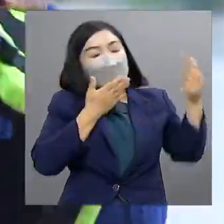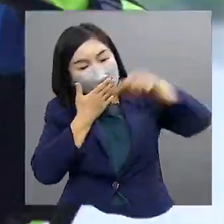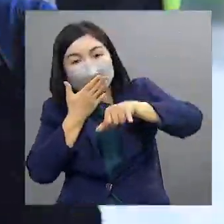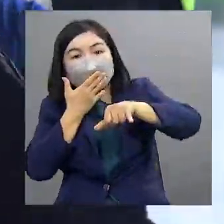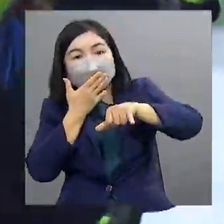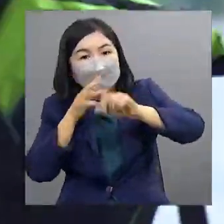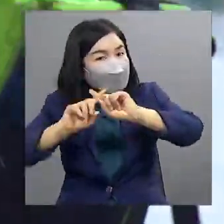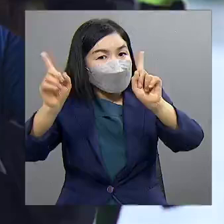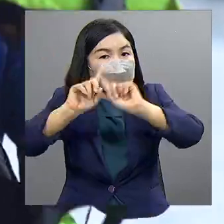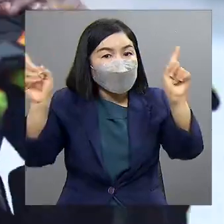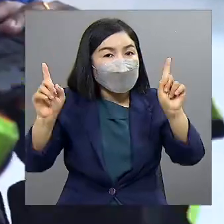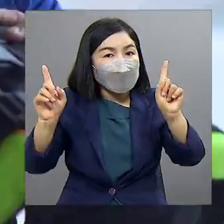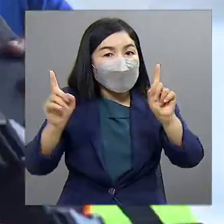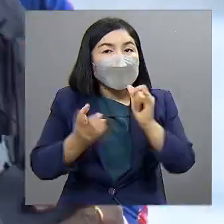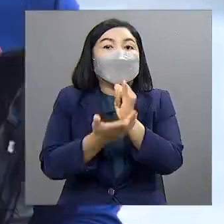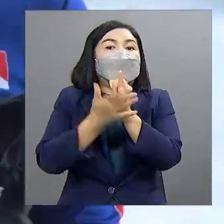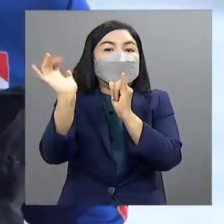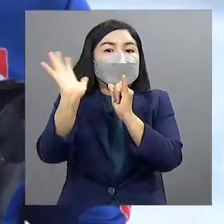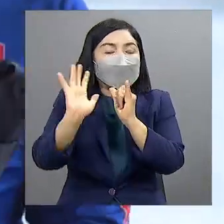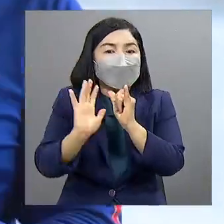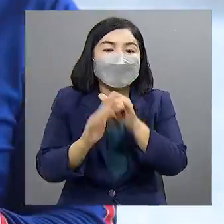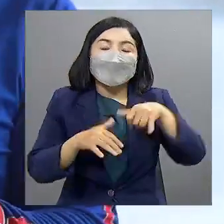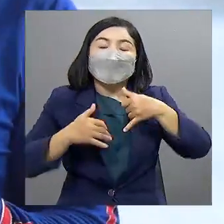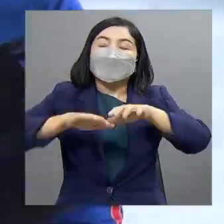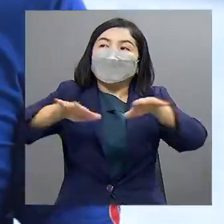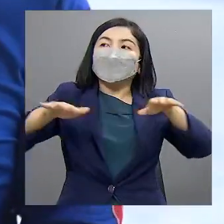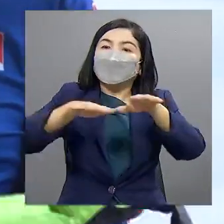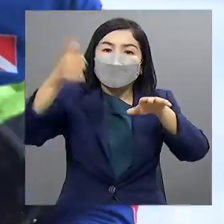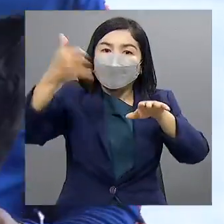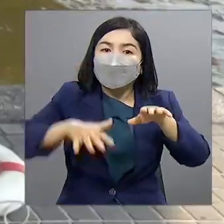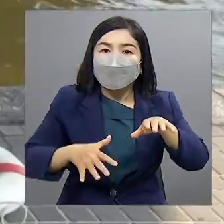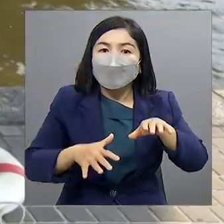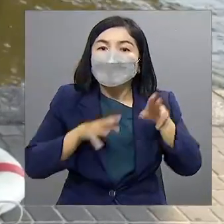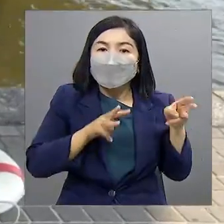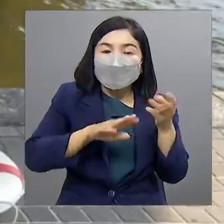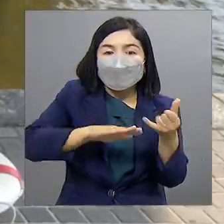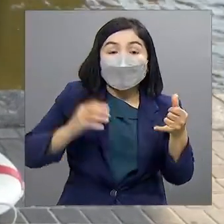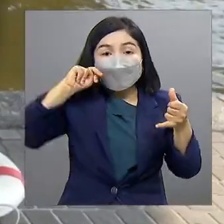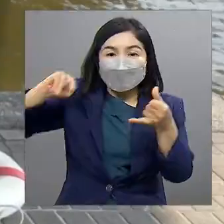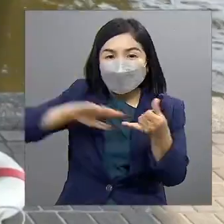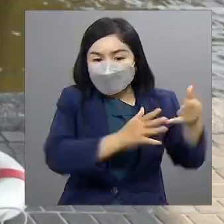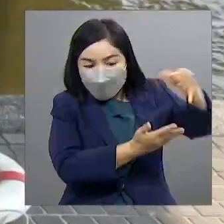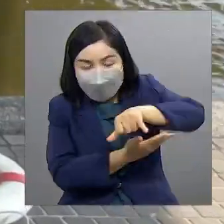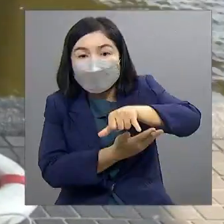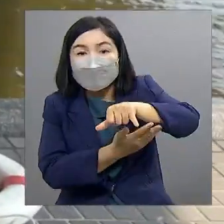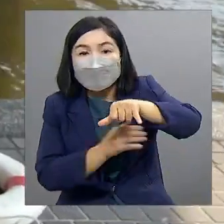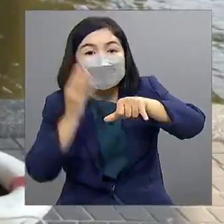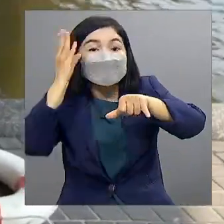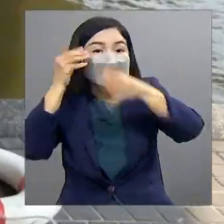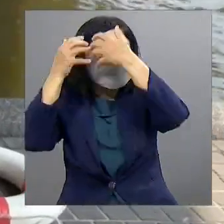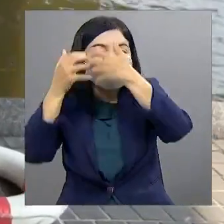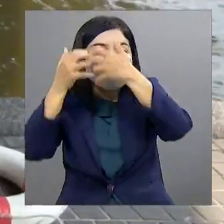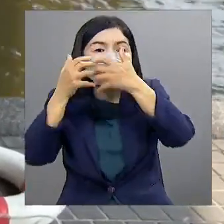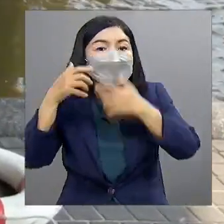แรงพยุงตัวที่ไม่มีแรงลอยตัวให้เราหงายหน้ามันจะทำให้เราคว่ำหน้ามันอันนี้เขาจะอยู่ในเรือทั่วไปหรือกิจกรรม